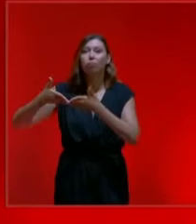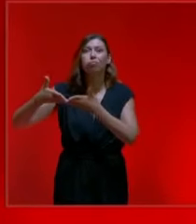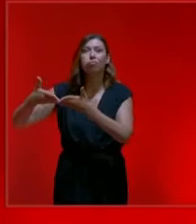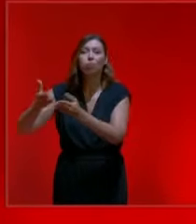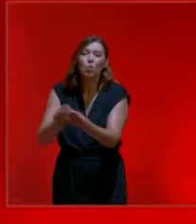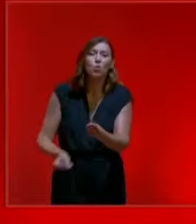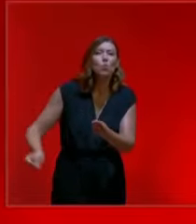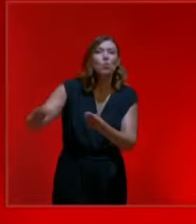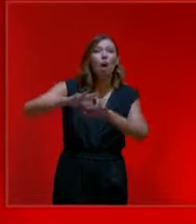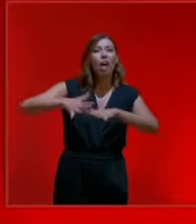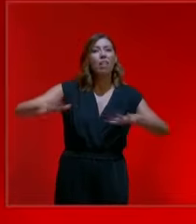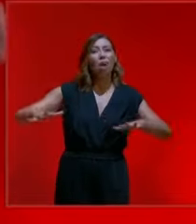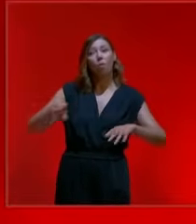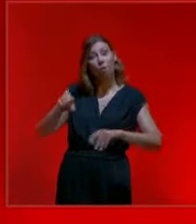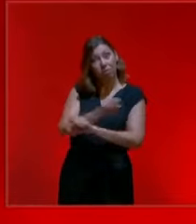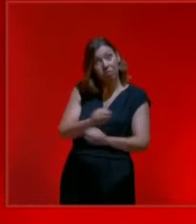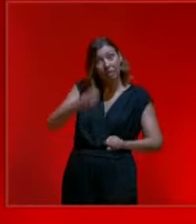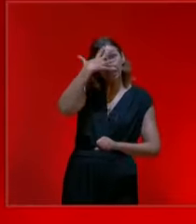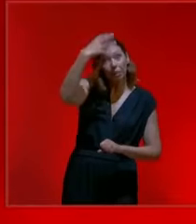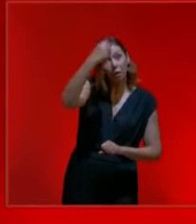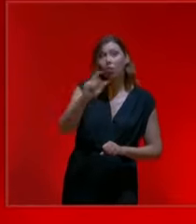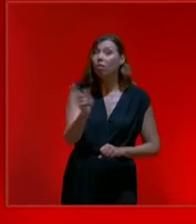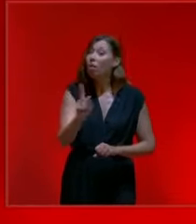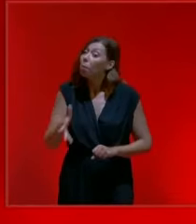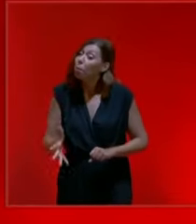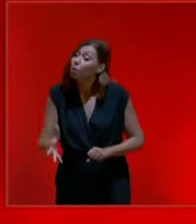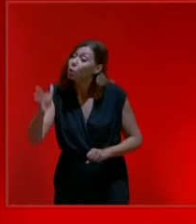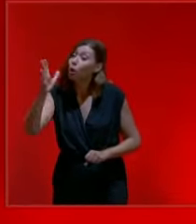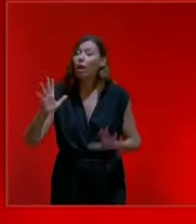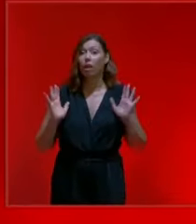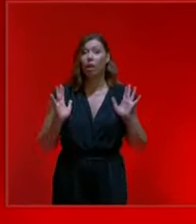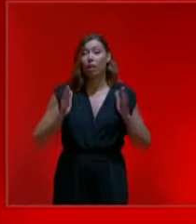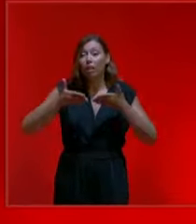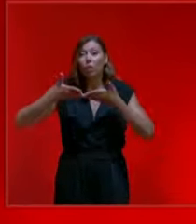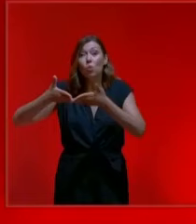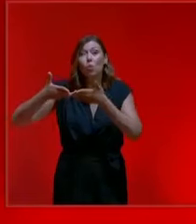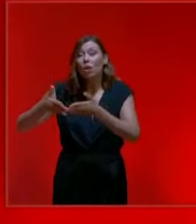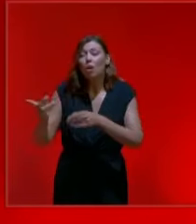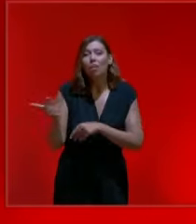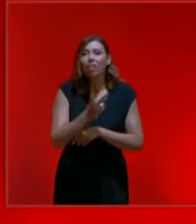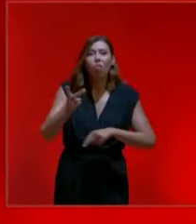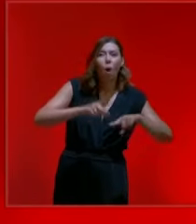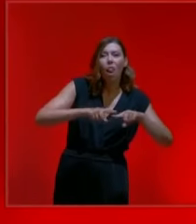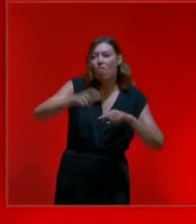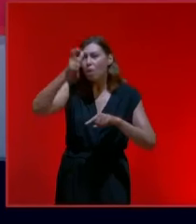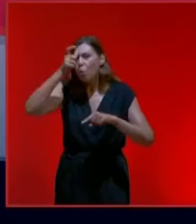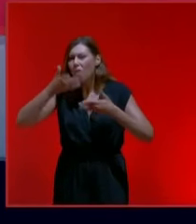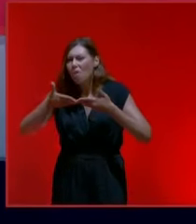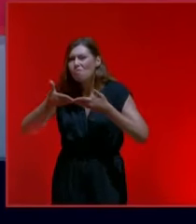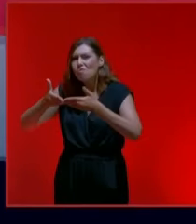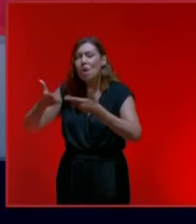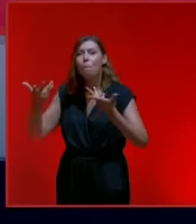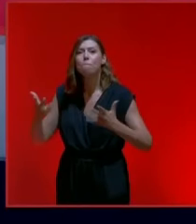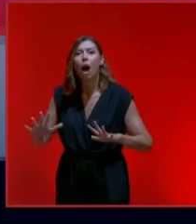αυτό? Όχι. Επί Μητσοτάκη έγινε αυτό. Αναπτύχθηκαν οι δύο στόλοι και ήρθαν πρόσωπο με πρόσωπο. Και μάθαμε